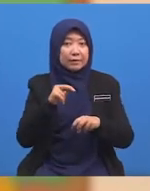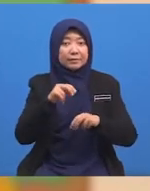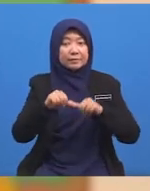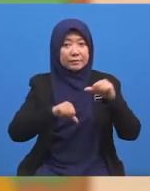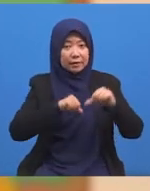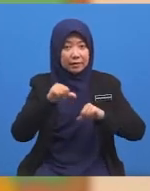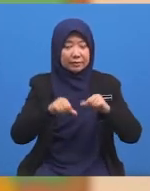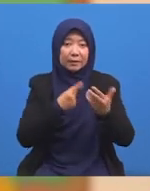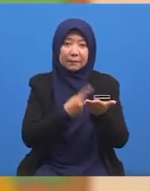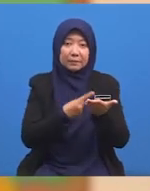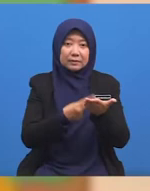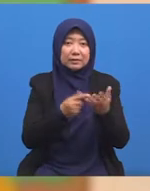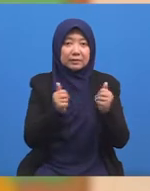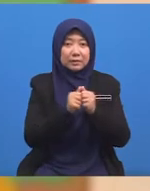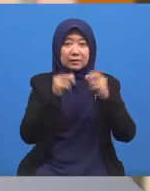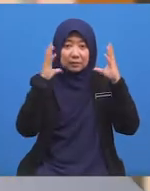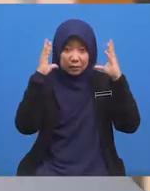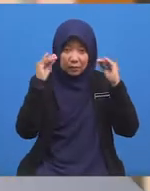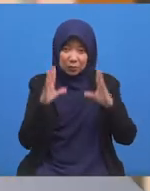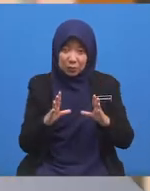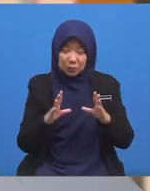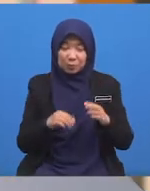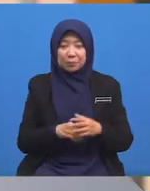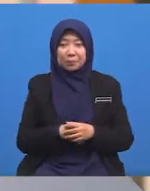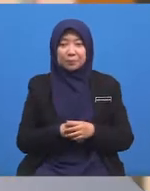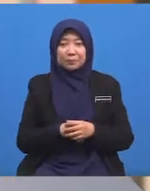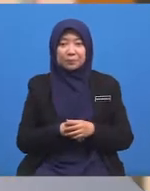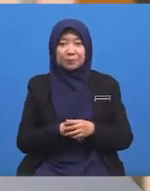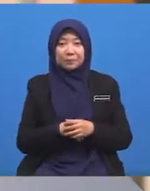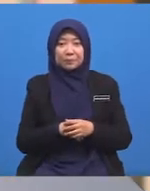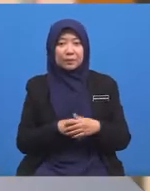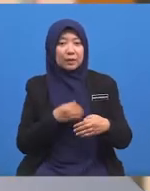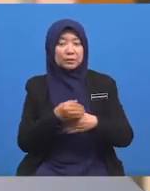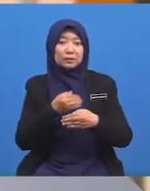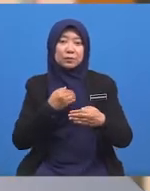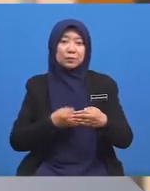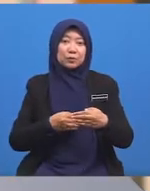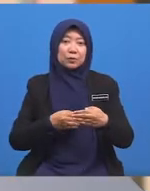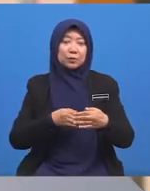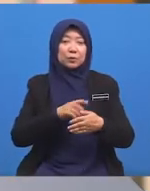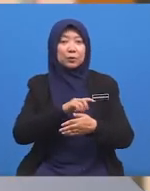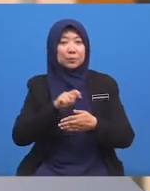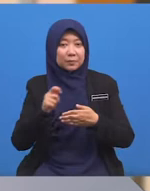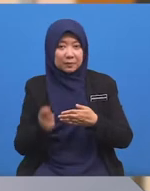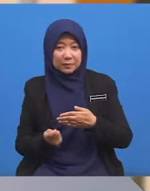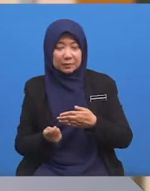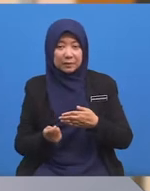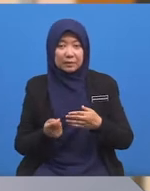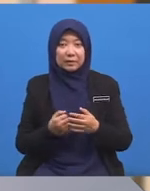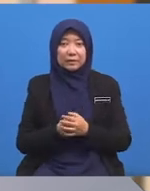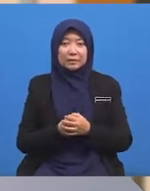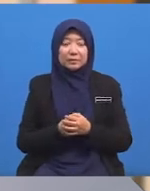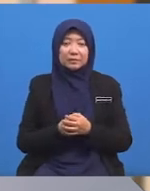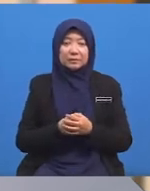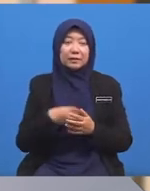bincangkan jawapan kamu dengan guru kamu. Sebelum cikgu menamatkan kelas kita pada hari ini, mari